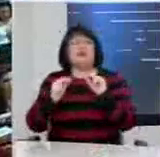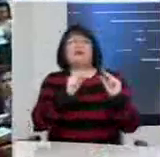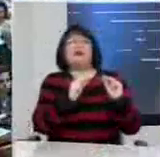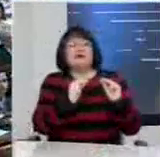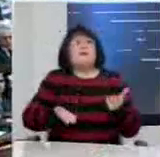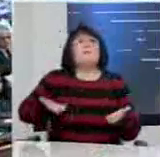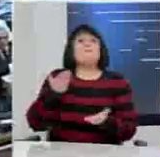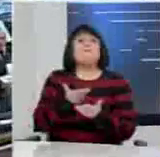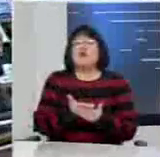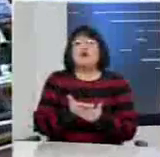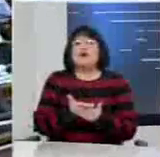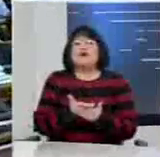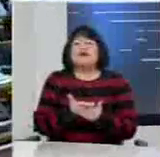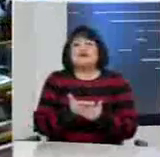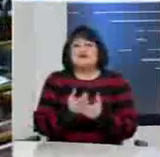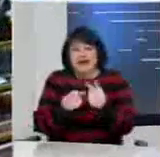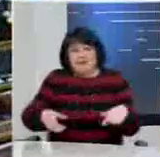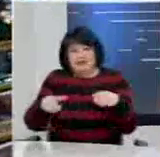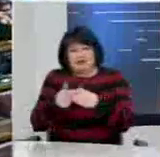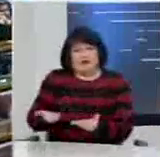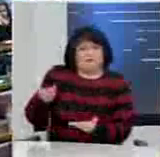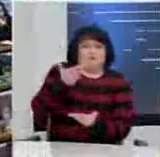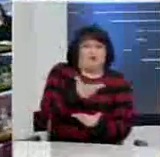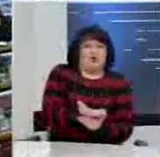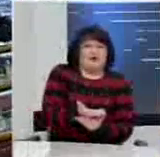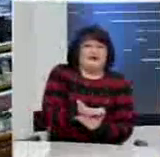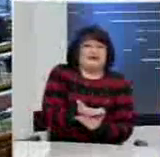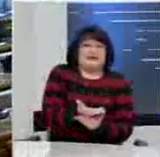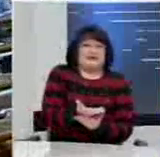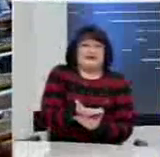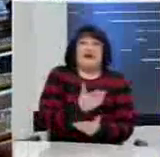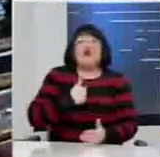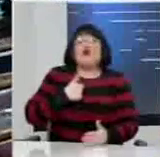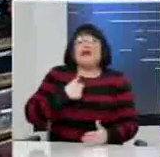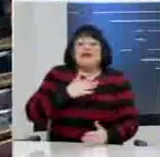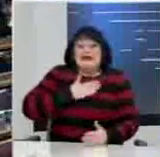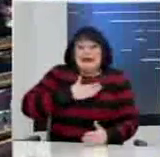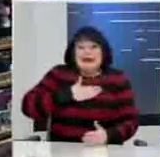την πρόταση αυτή, την πρόταση της Επιτροπής, όχι την πρόταση του ΣΥΡΙΖΑ,